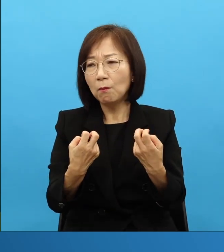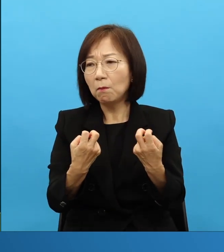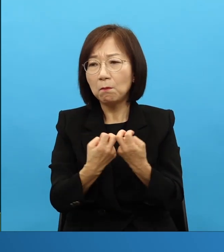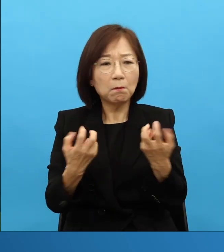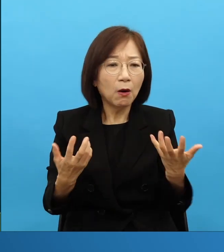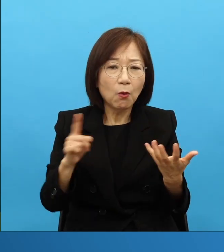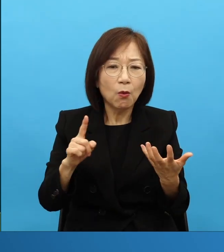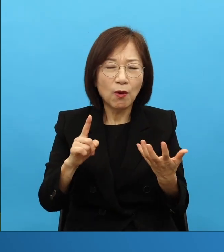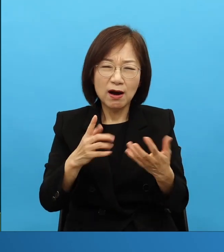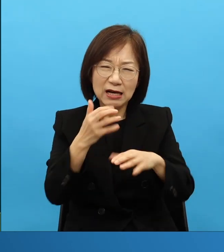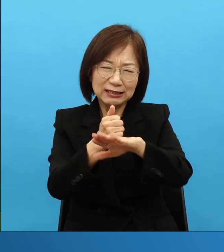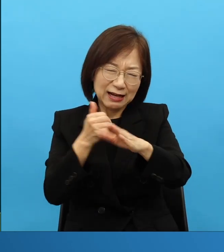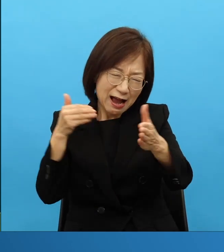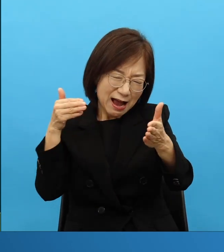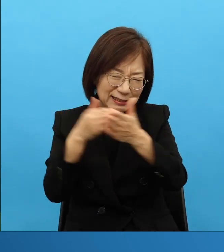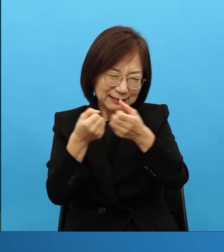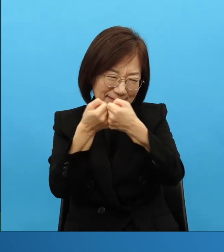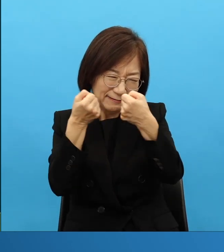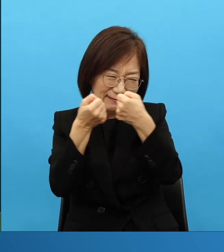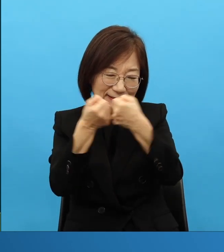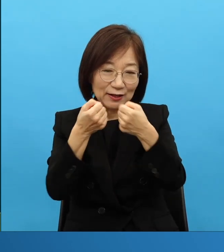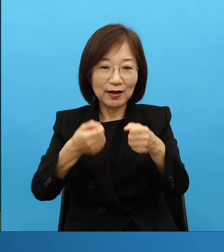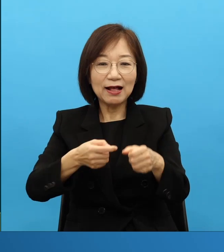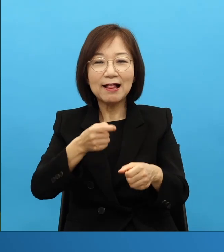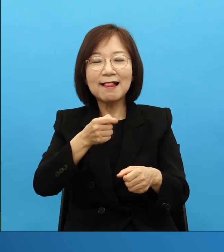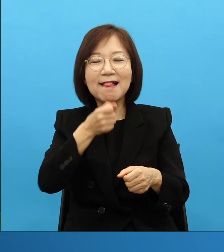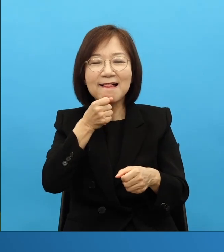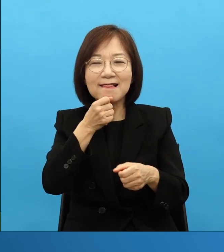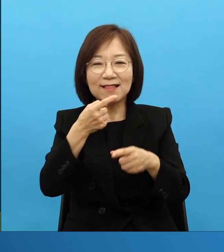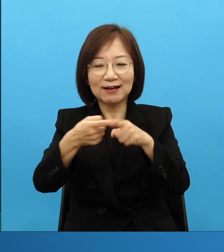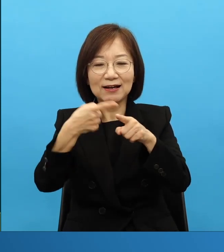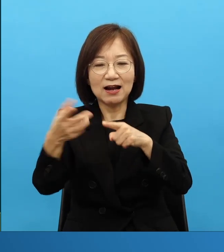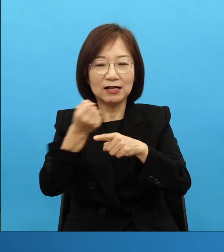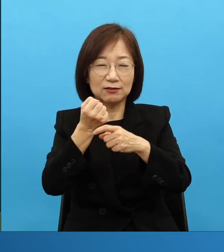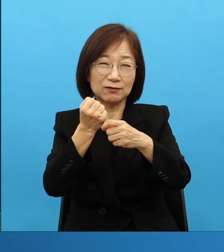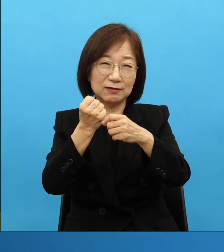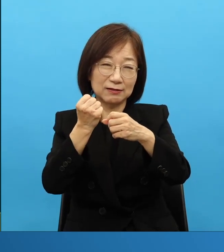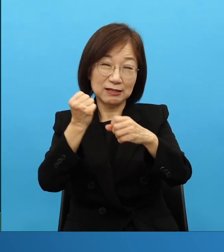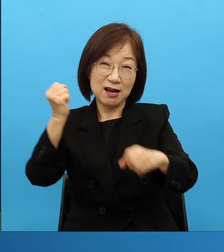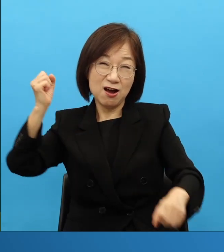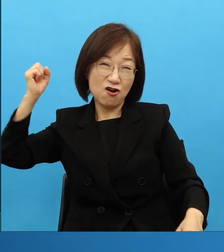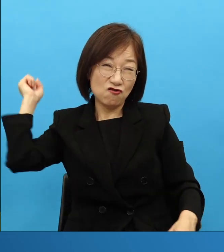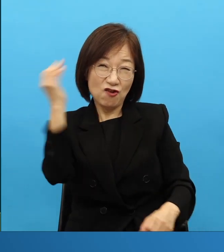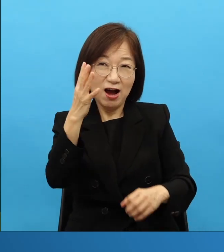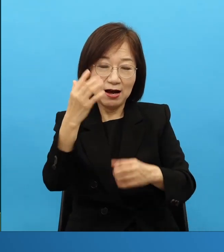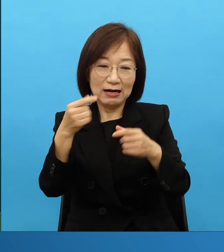had no choice but 조그마한 칼을 가지고. to fight with his short sword. 그런데